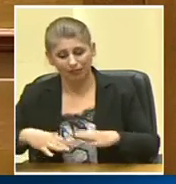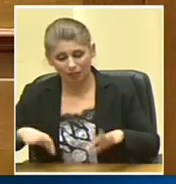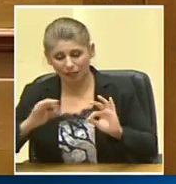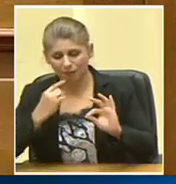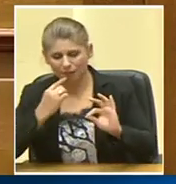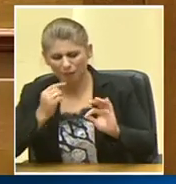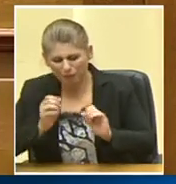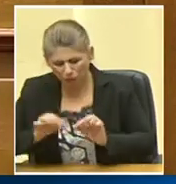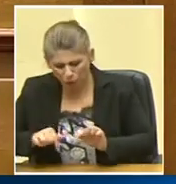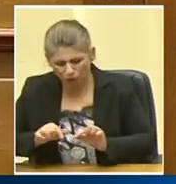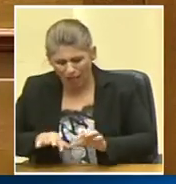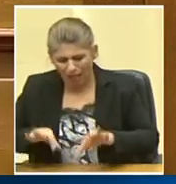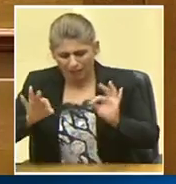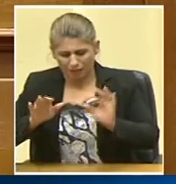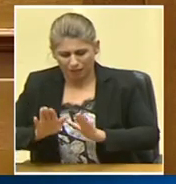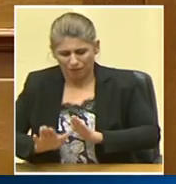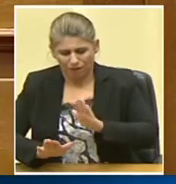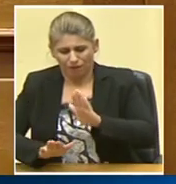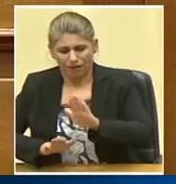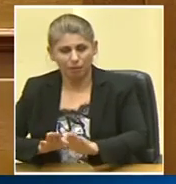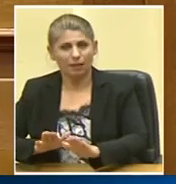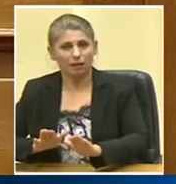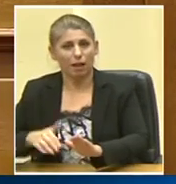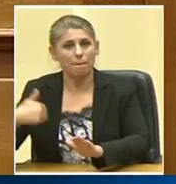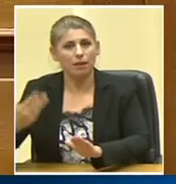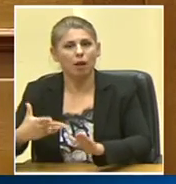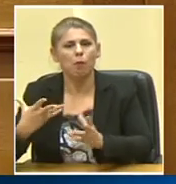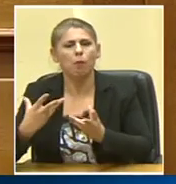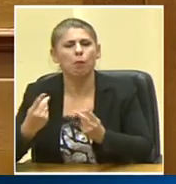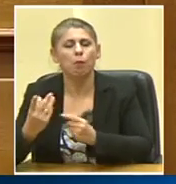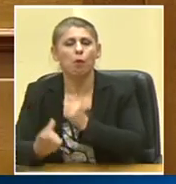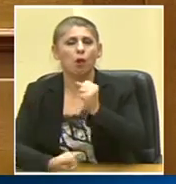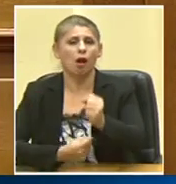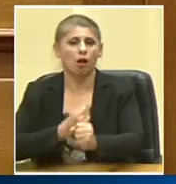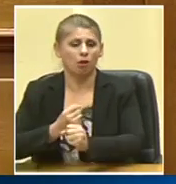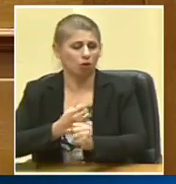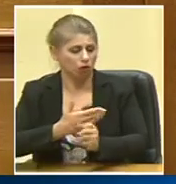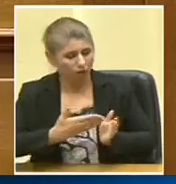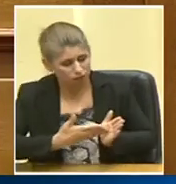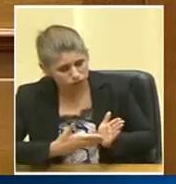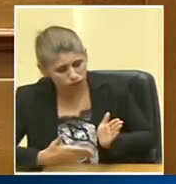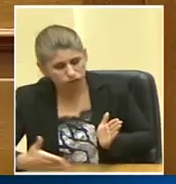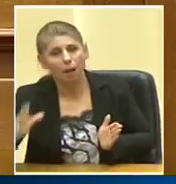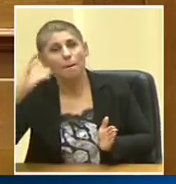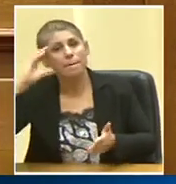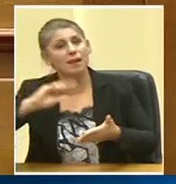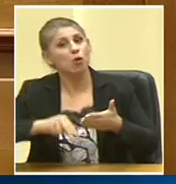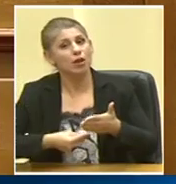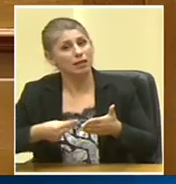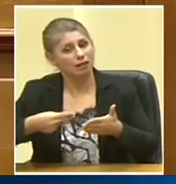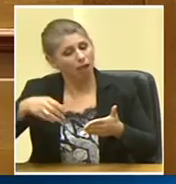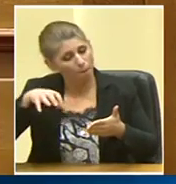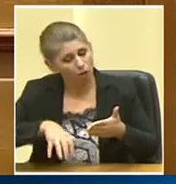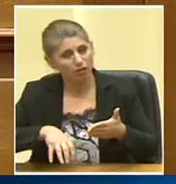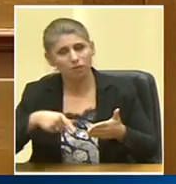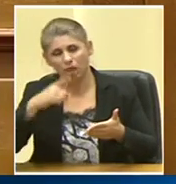βήματα μετά την ολοκλήρωση μιας πολυετούς περίοδου, της μνημονιακής περίοδου, μιας